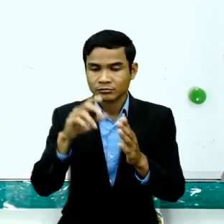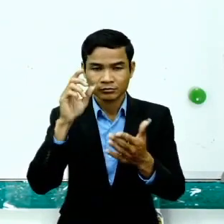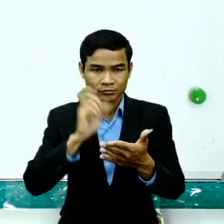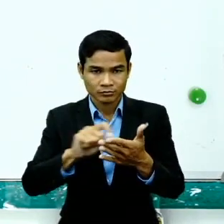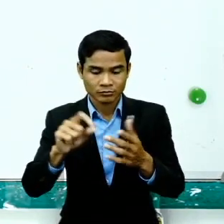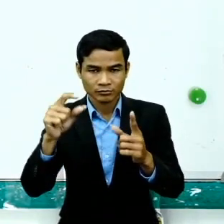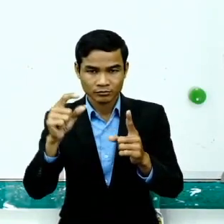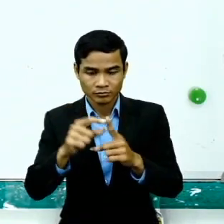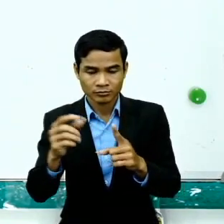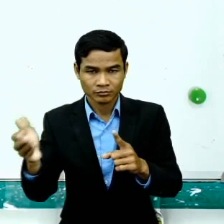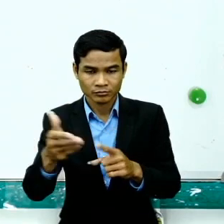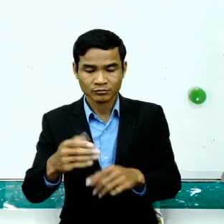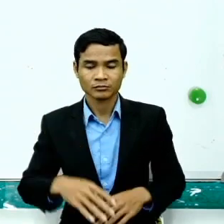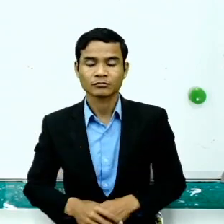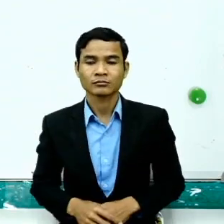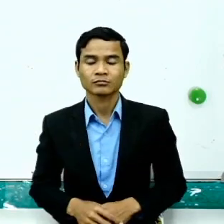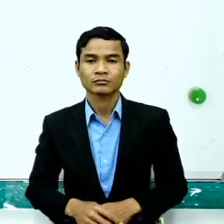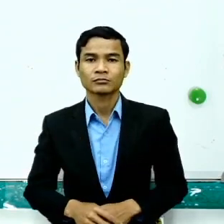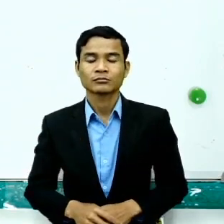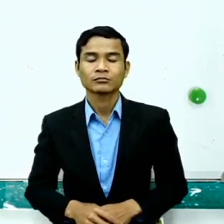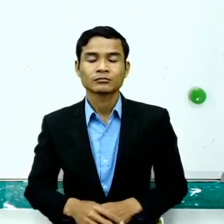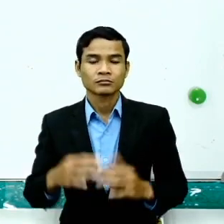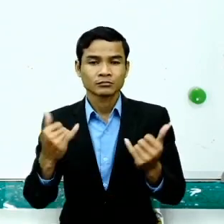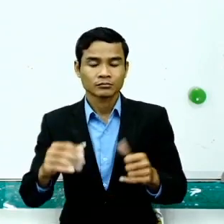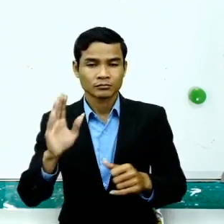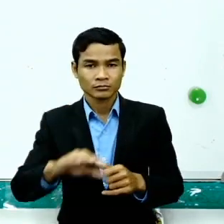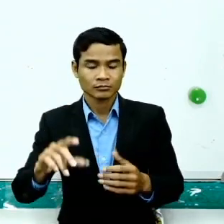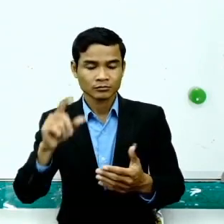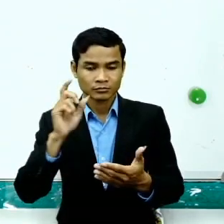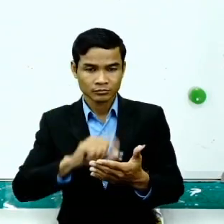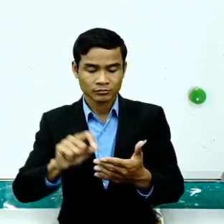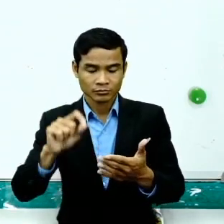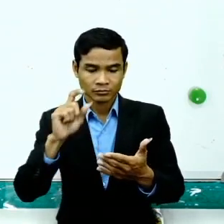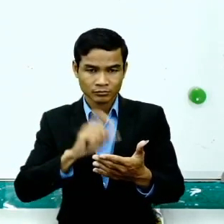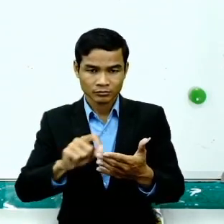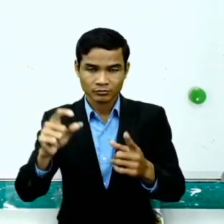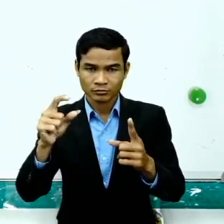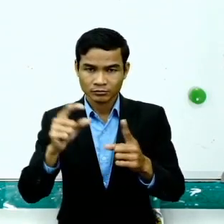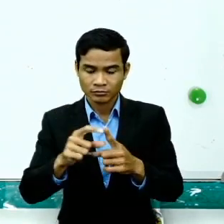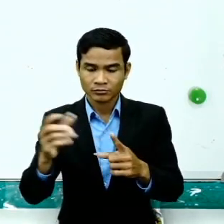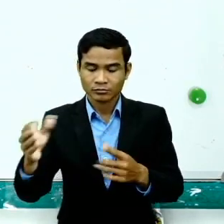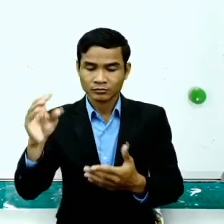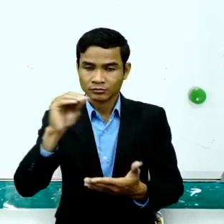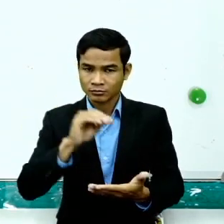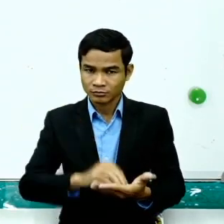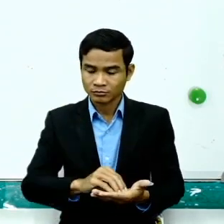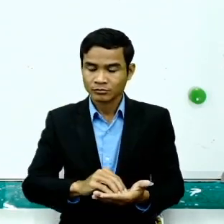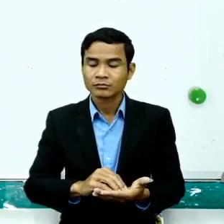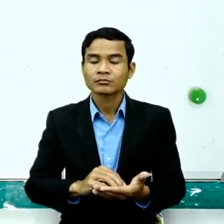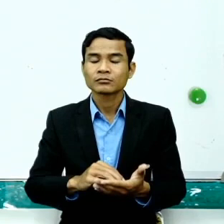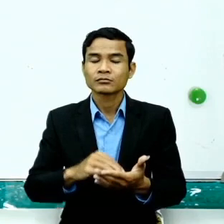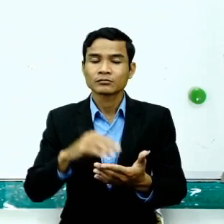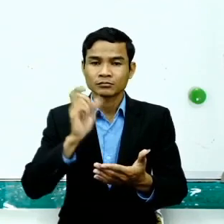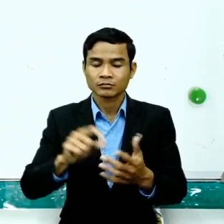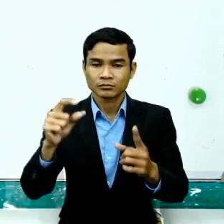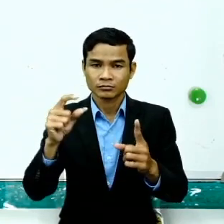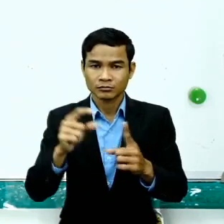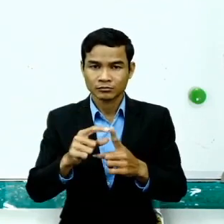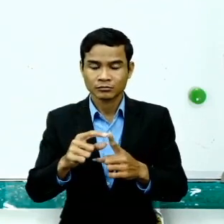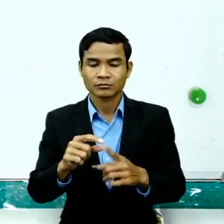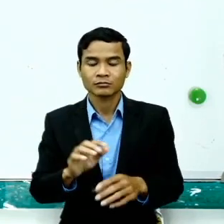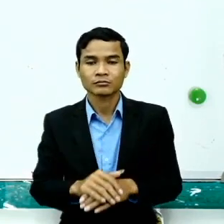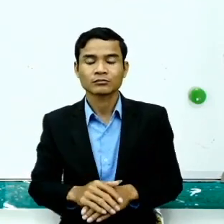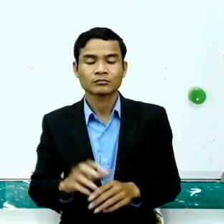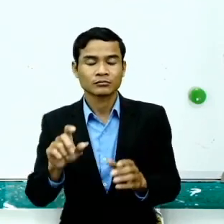bìa nè con chà à là con sẽ xây bìa đã lời xịp hơi rộng bỏ con chà con sẽ xây bìa